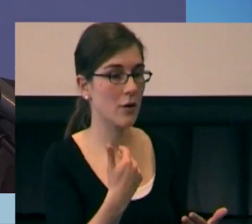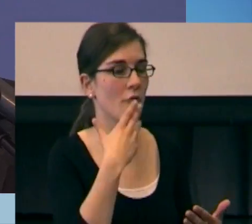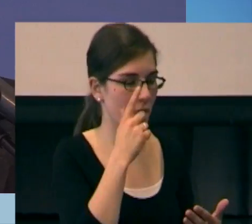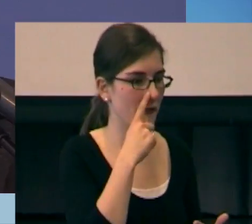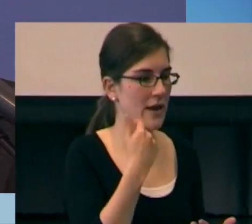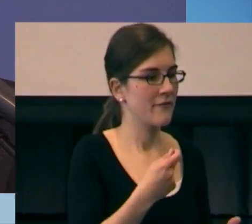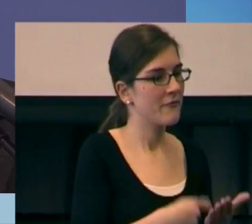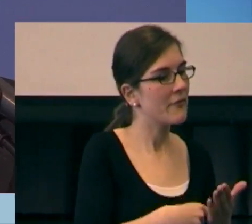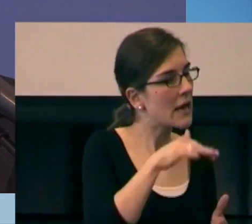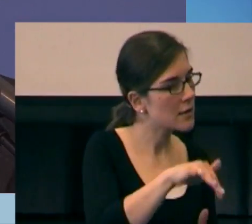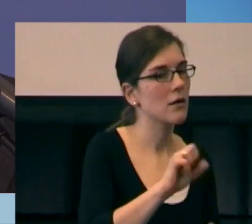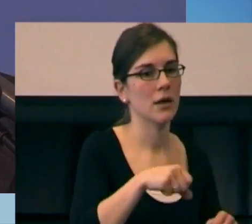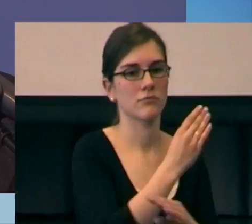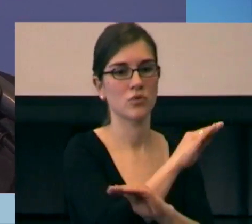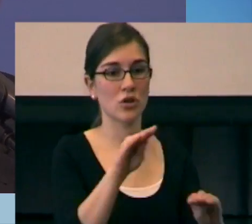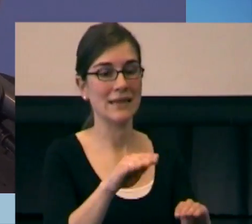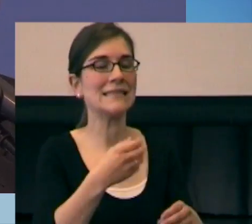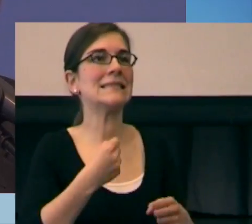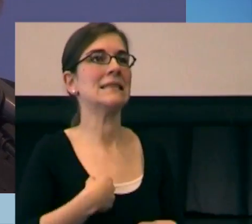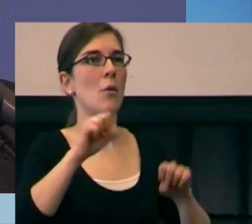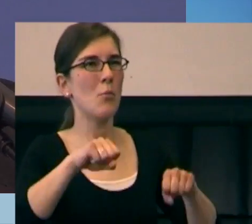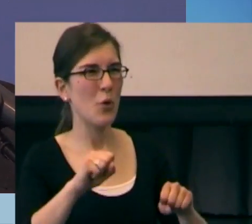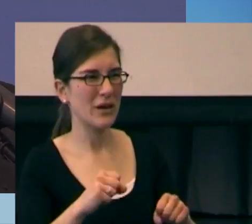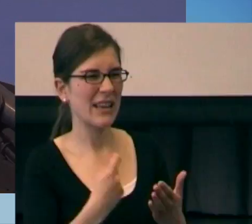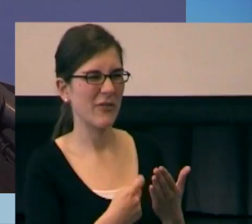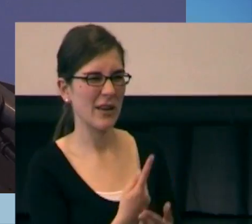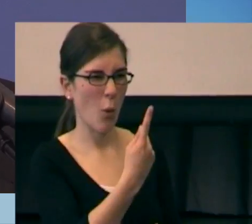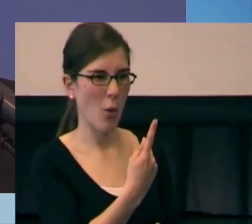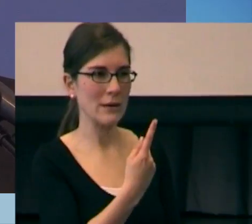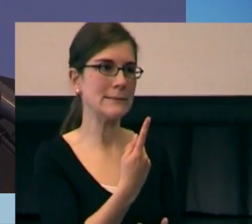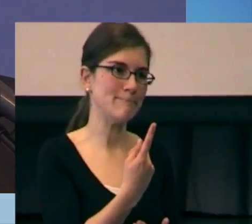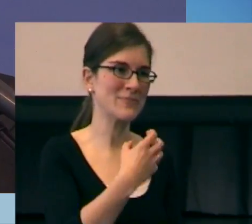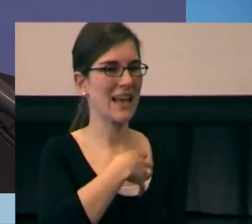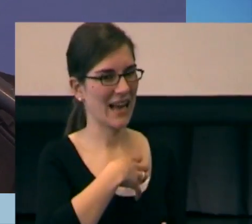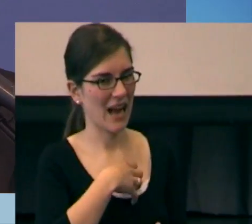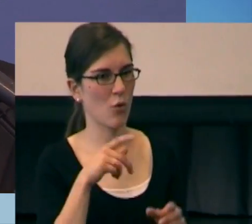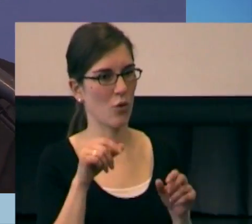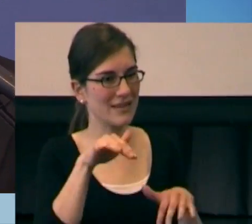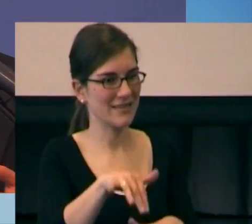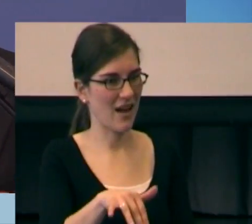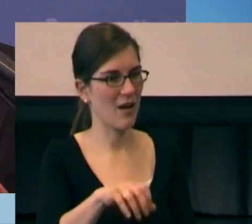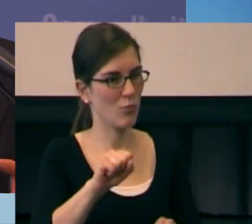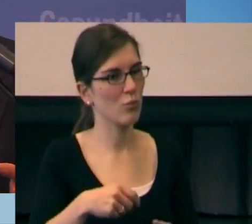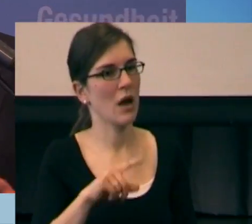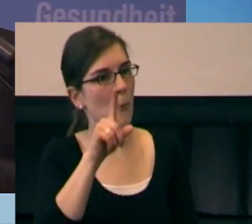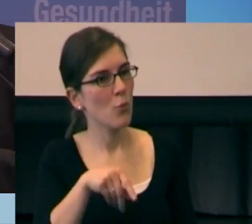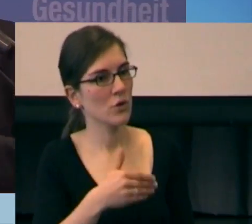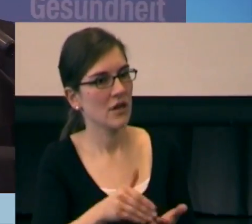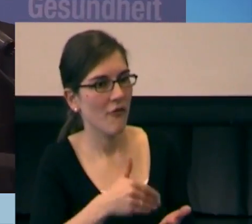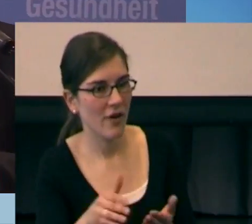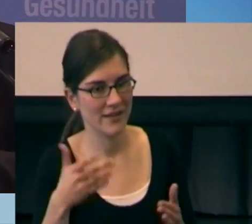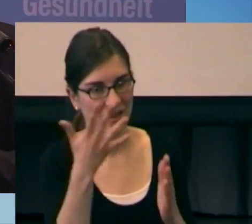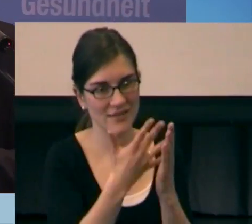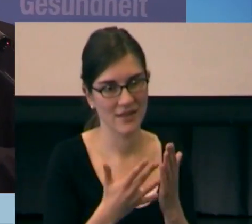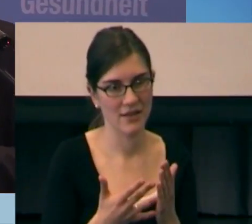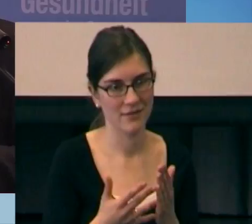es gibt vielleicht die Möglichkeit, dass da eine Erkrankung, dass der Wert erhöht ist. Was machen wir dann? Dann müssen wir weitergucken. Wir können also nicht sagen, der PSA-Wert ist hoch und